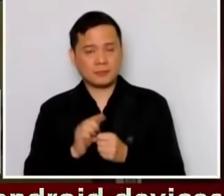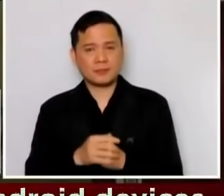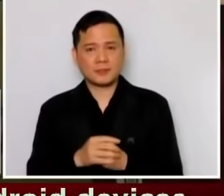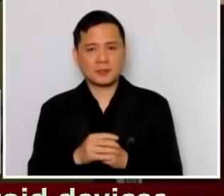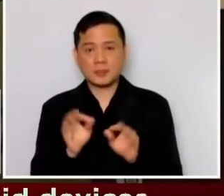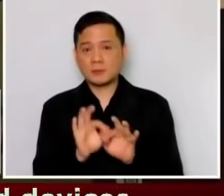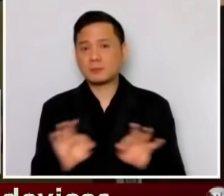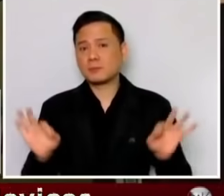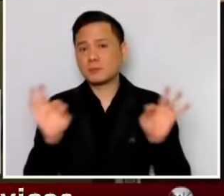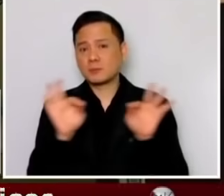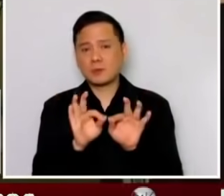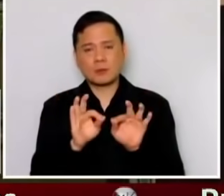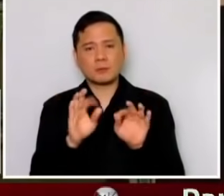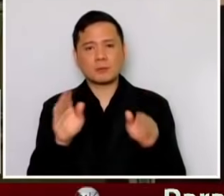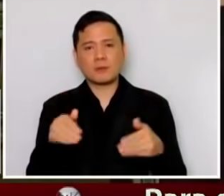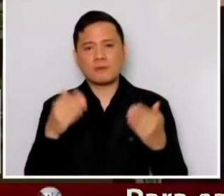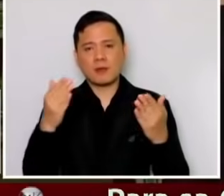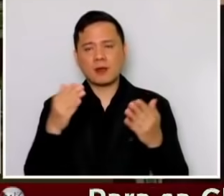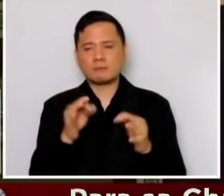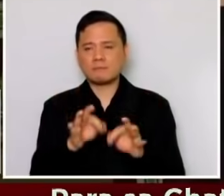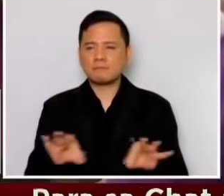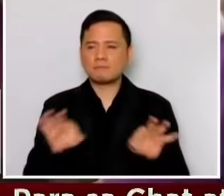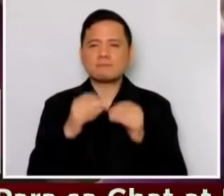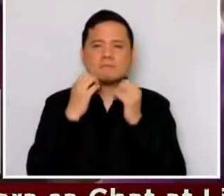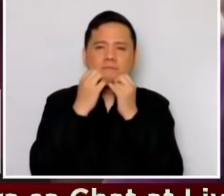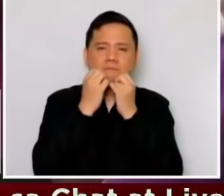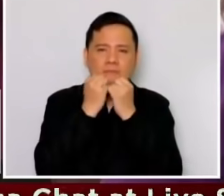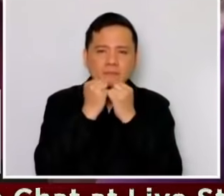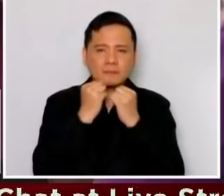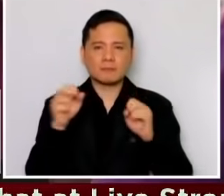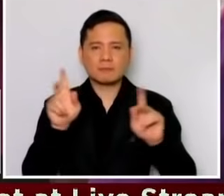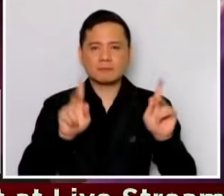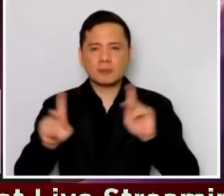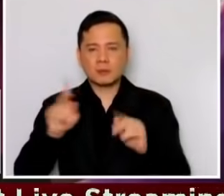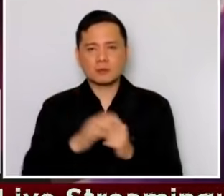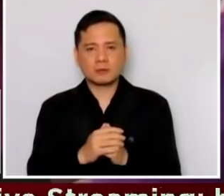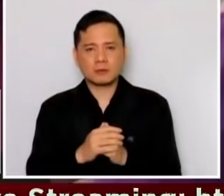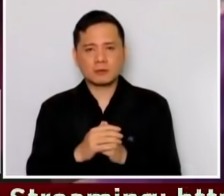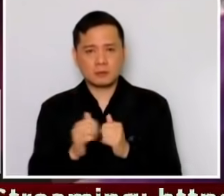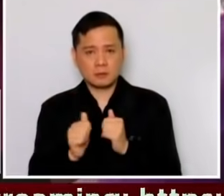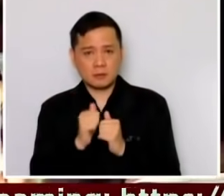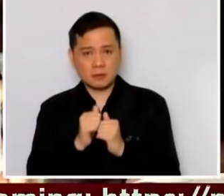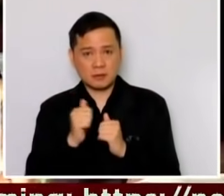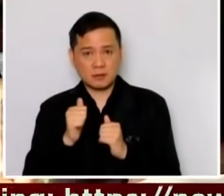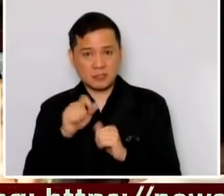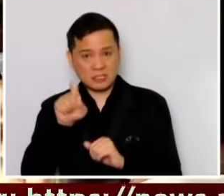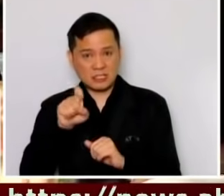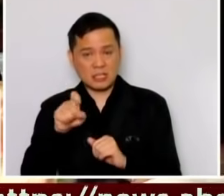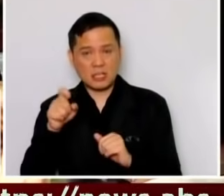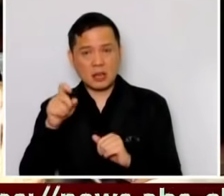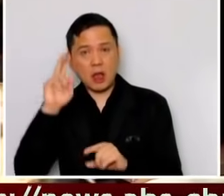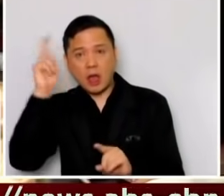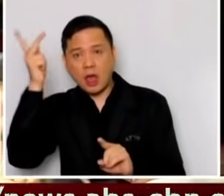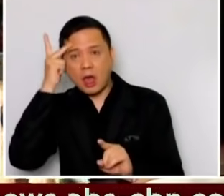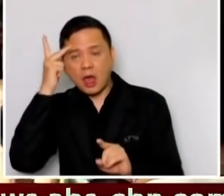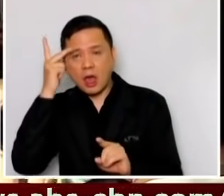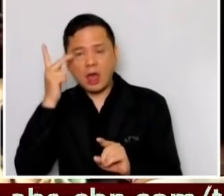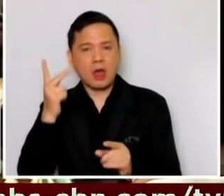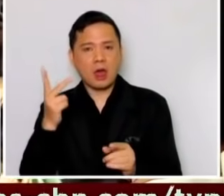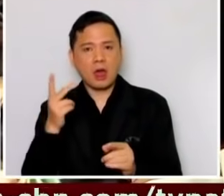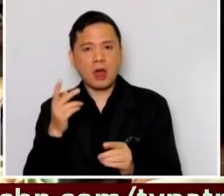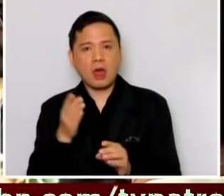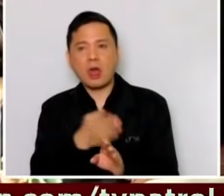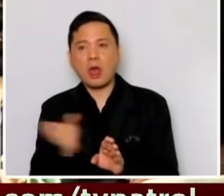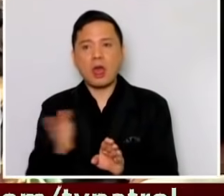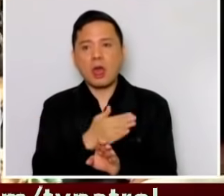mga ordinaryong tao at hindi lang mga politiko para sa mahusay na pamamahala. Merong representative ang People's Council